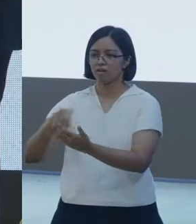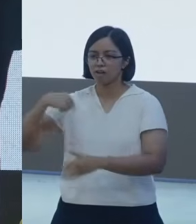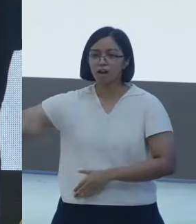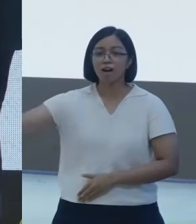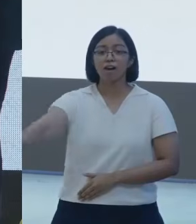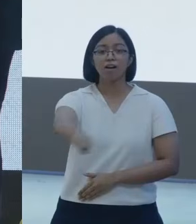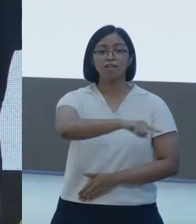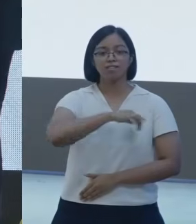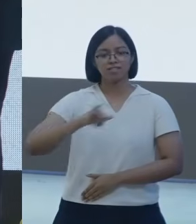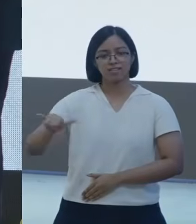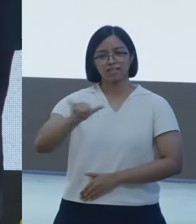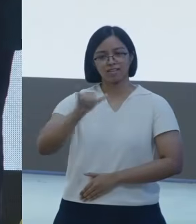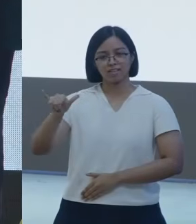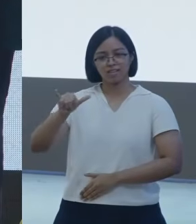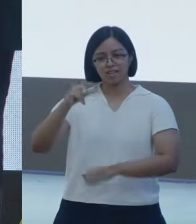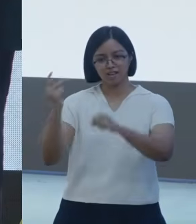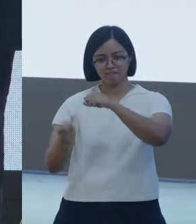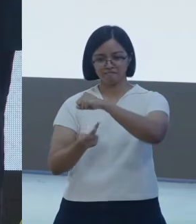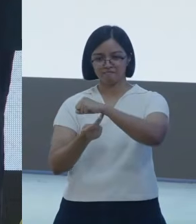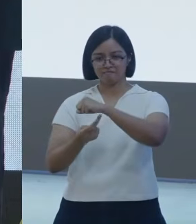conversion.